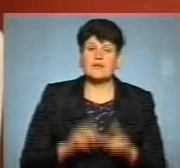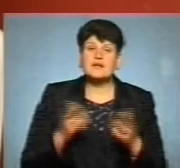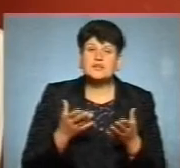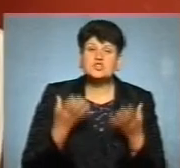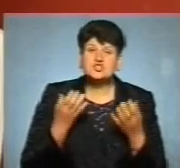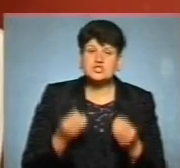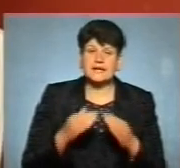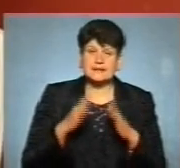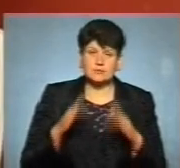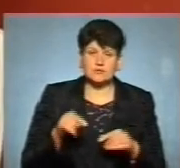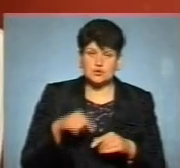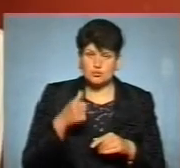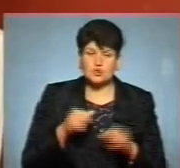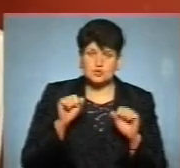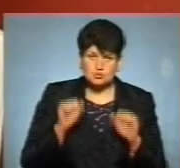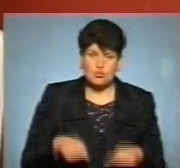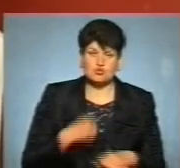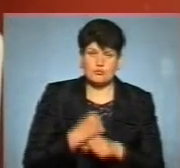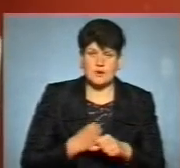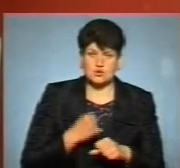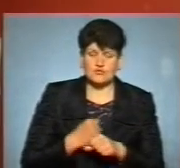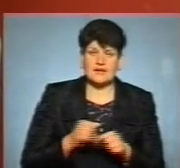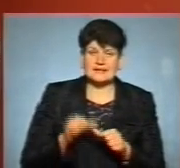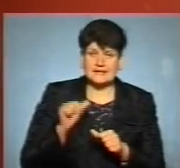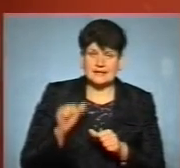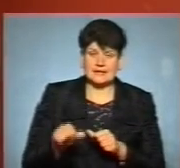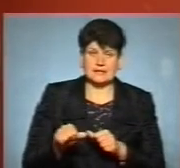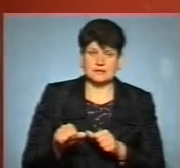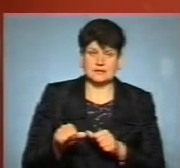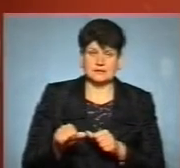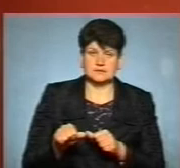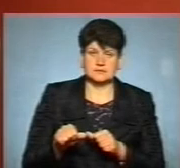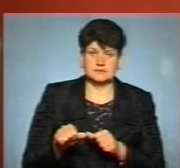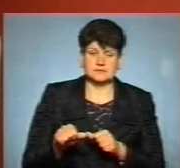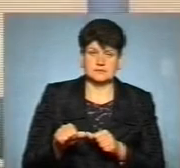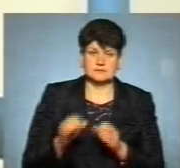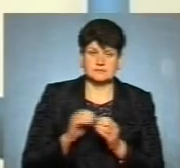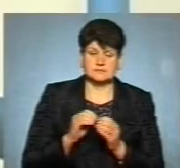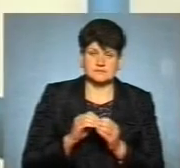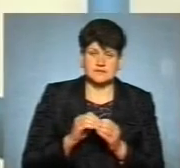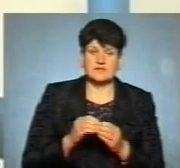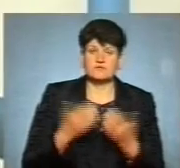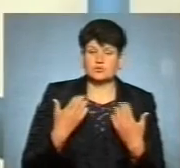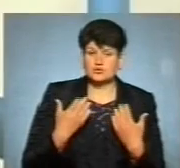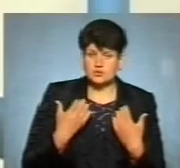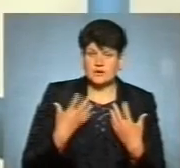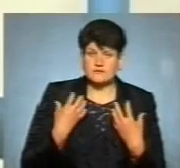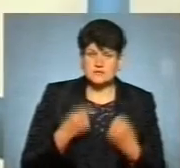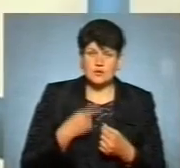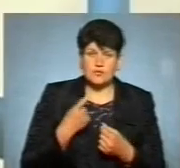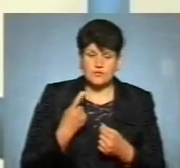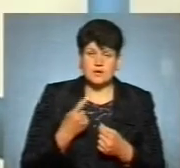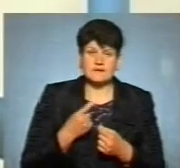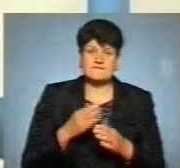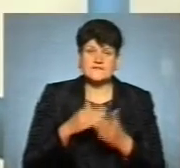цього року, в принципі, зможуть працювати, окрім стаціонарних? Відпочинкові, як я вже казав, міняється,